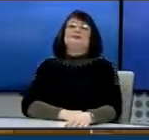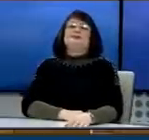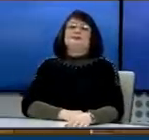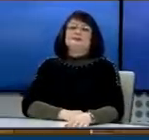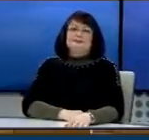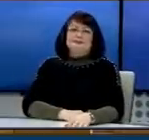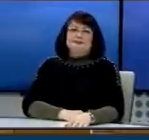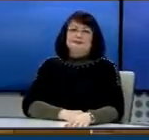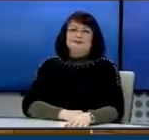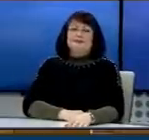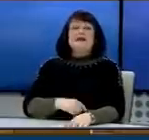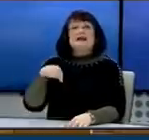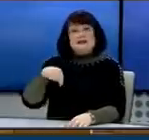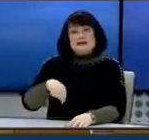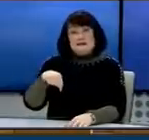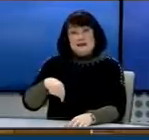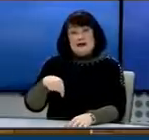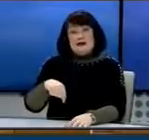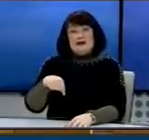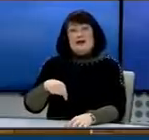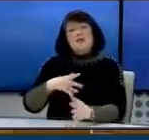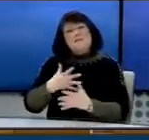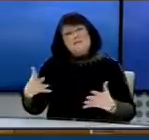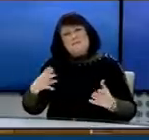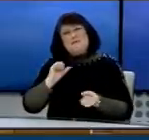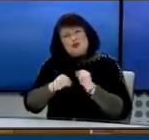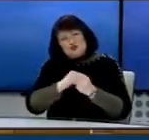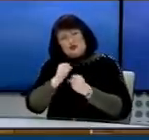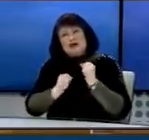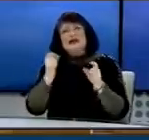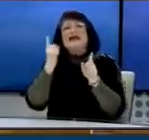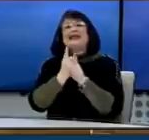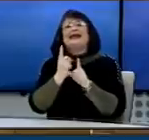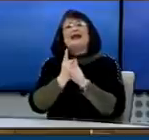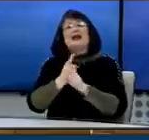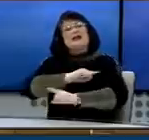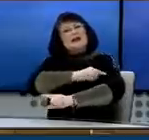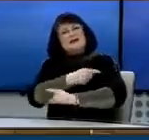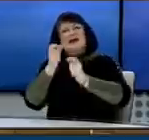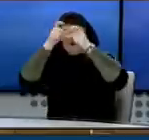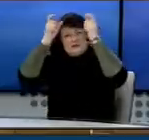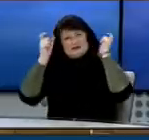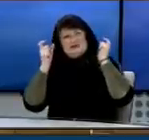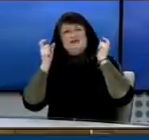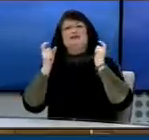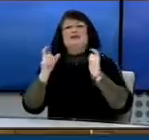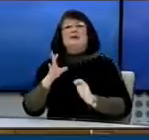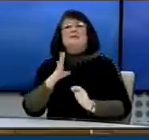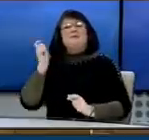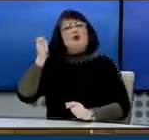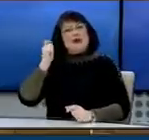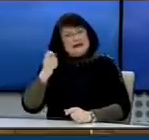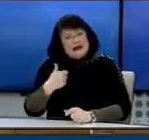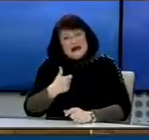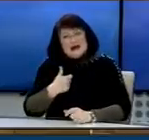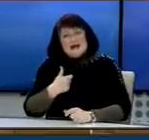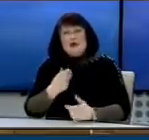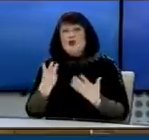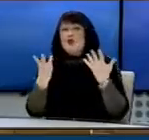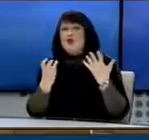Σήμερα, χάρη στις μεγάλες προσπάθειες, κυρίως του υγειονομικού κόσμου, αλλά και της πολιτείας, το